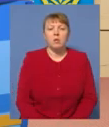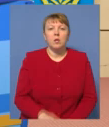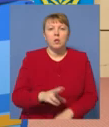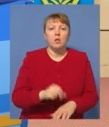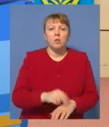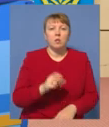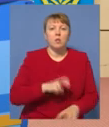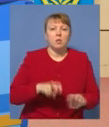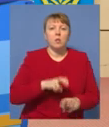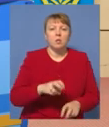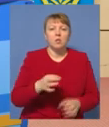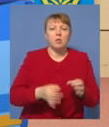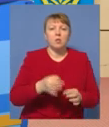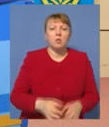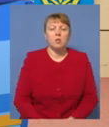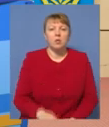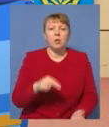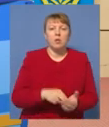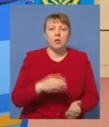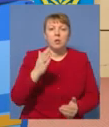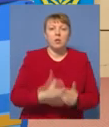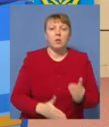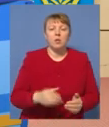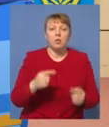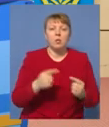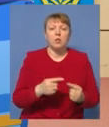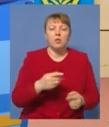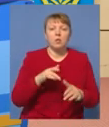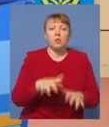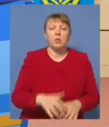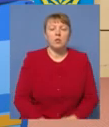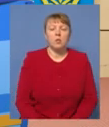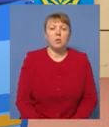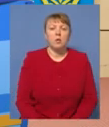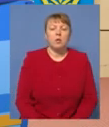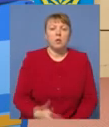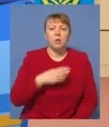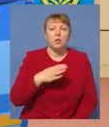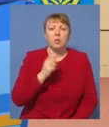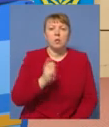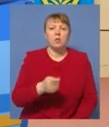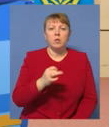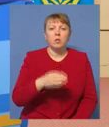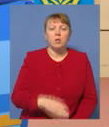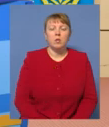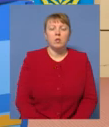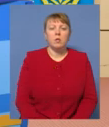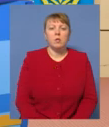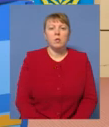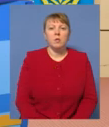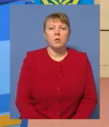преследования. Суд же, в свою очередь, ставит окончательную точку по делу и выносит свой вердикт.